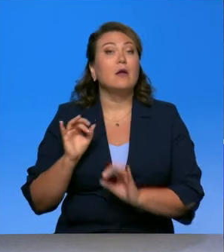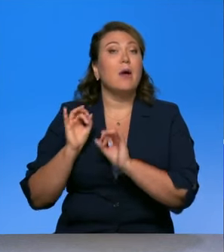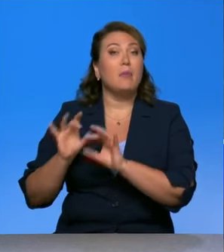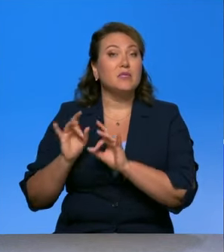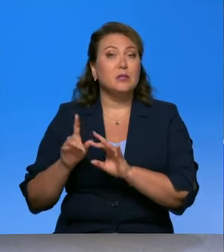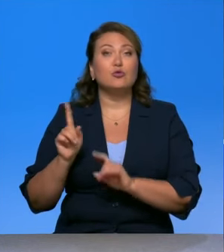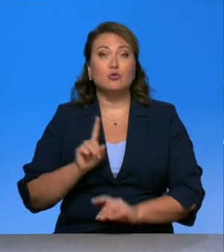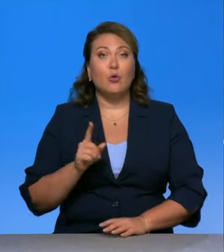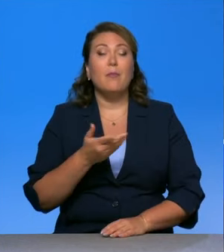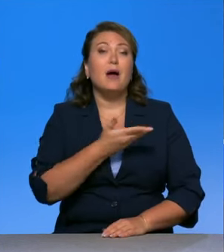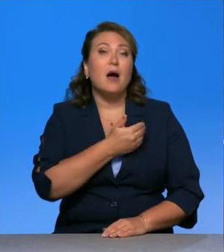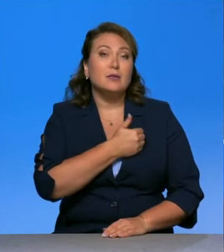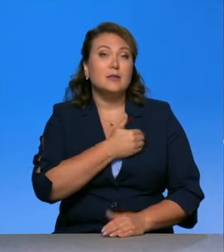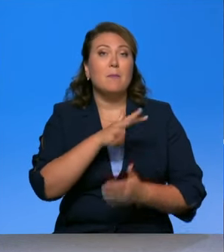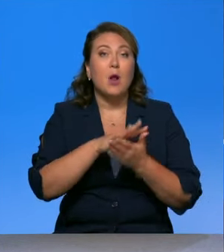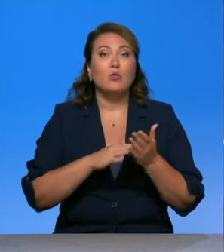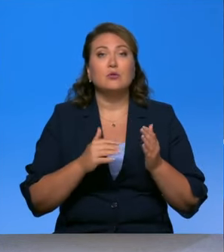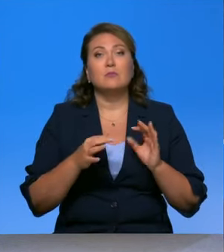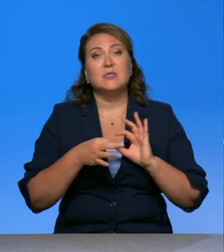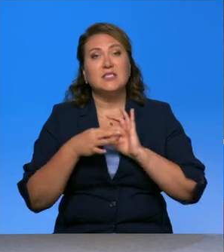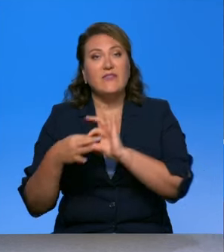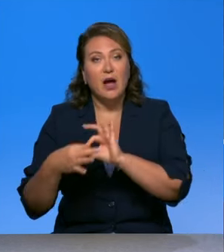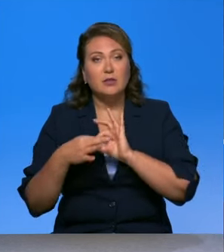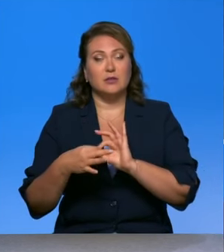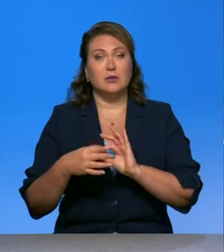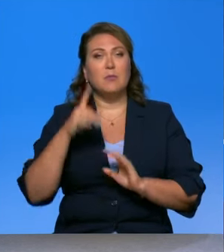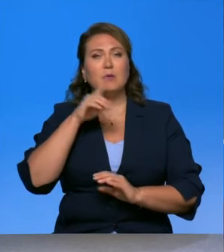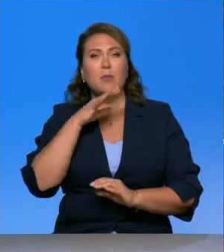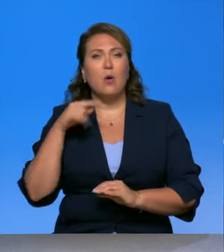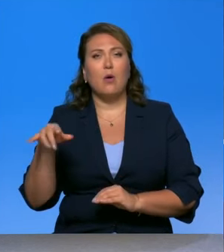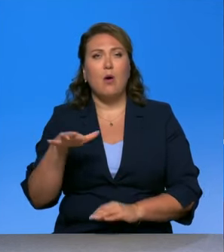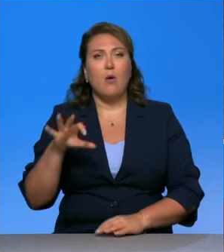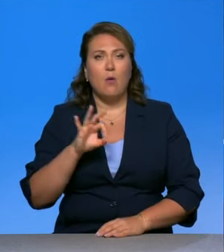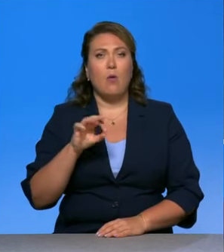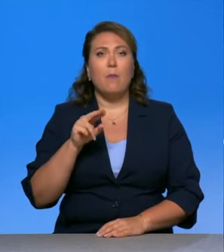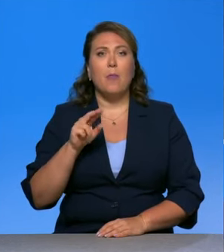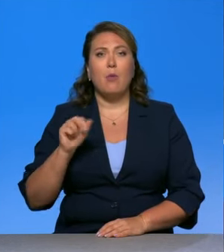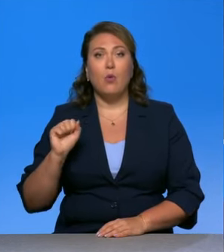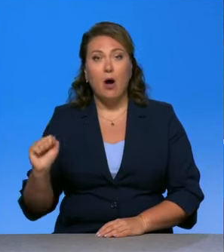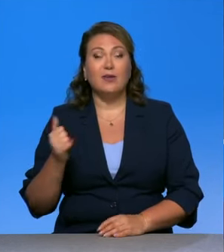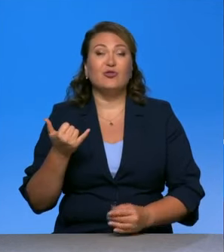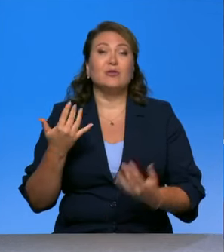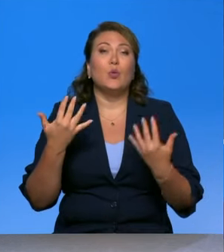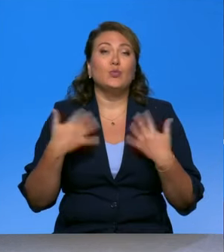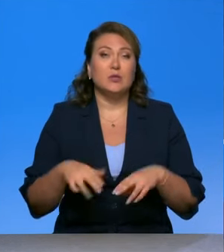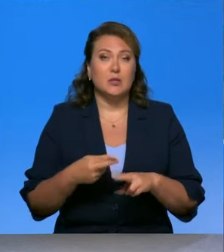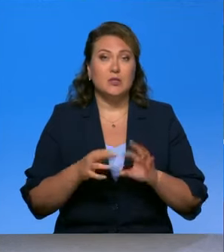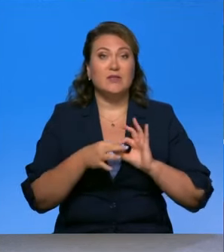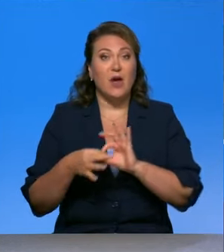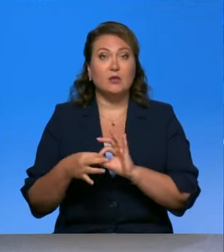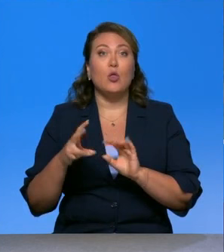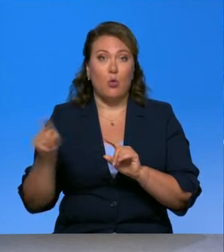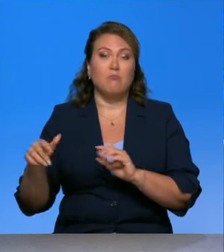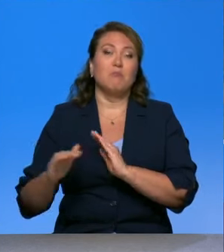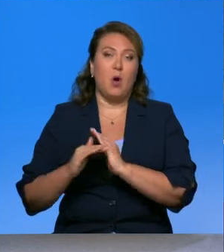хотим продолжить наши связи, потому что мы много знаем о Папуа Новой Гвинее, и, к сожалению, вот сейчас они утеряны, они начали помогать. А